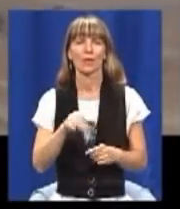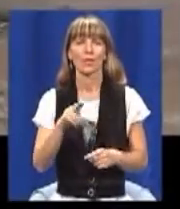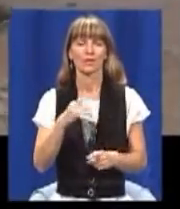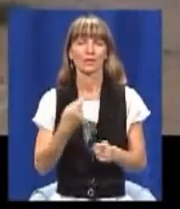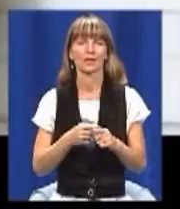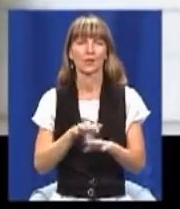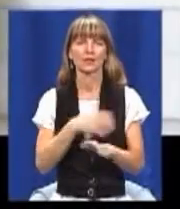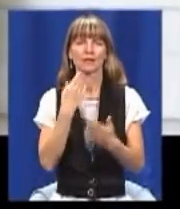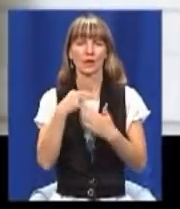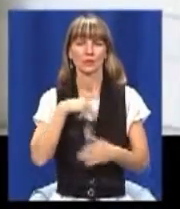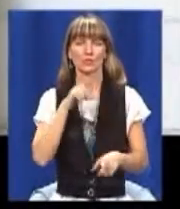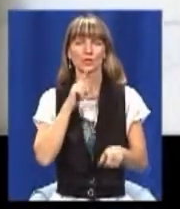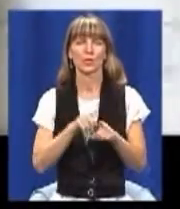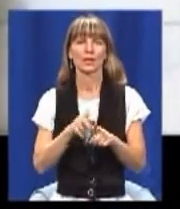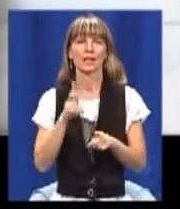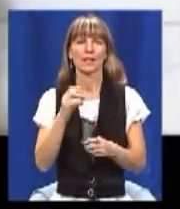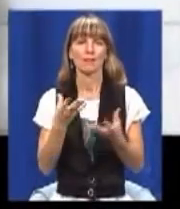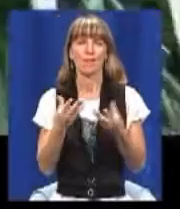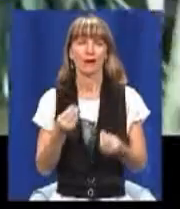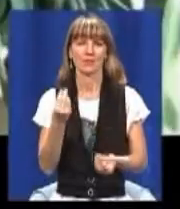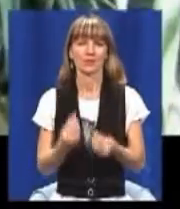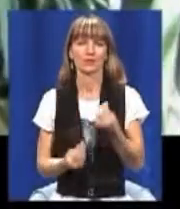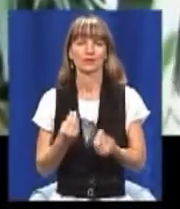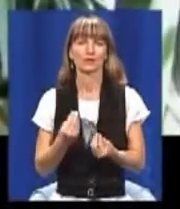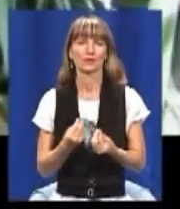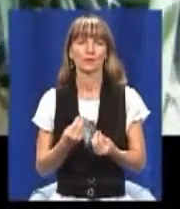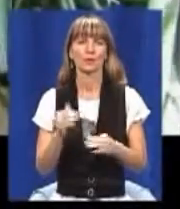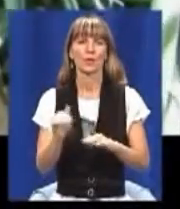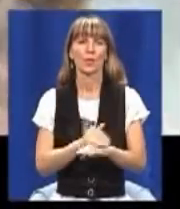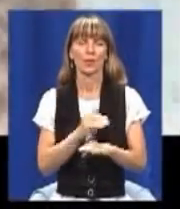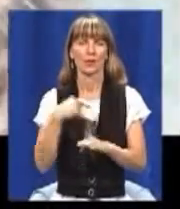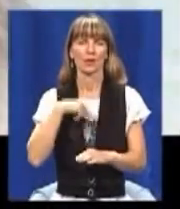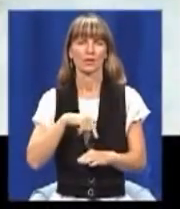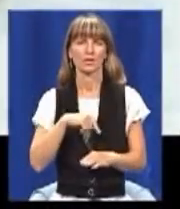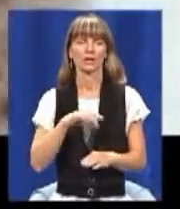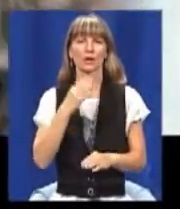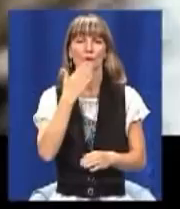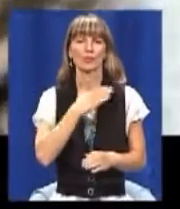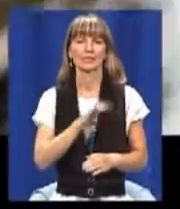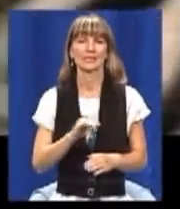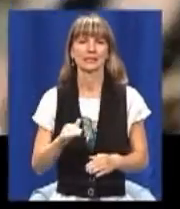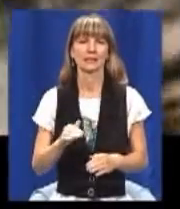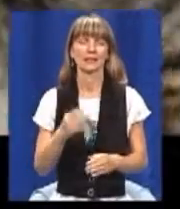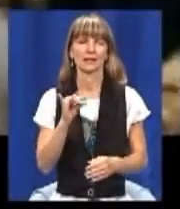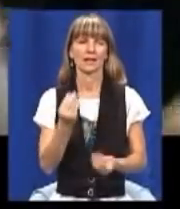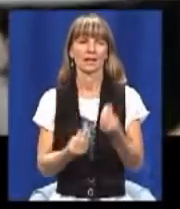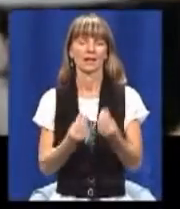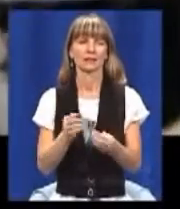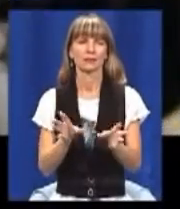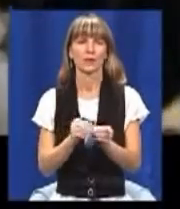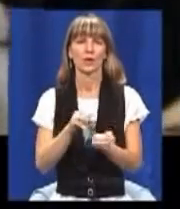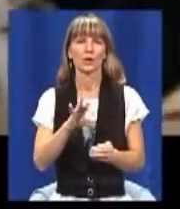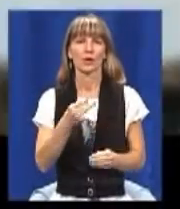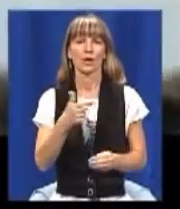своїм характером схожі на плюшеву іграшку. Вони мають доброзичливий характер, люблять дітей і гру з ними. Тойгери